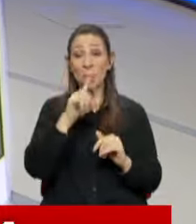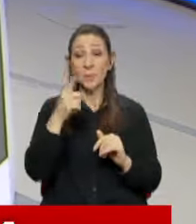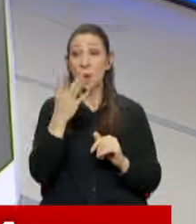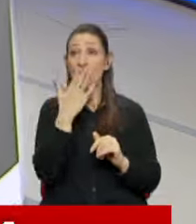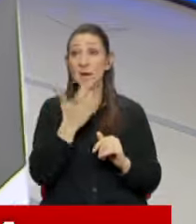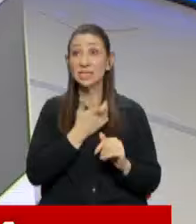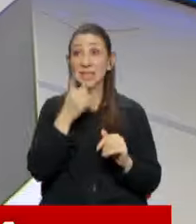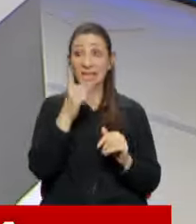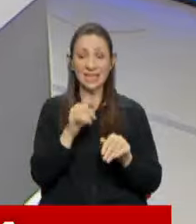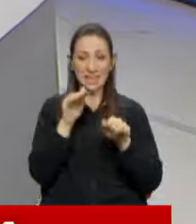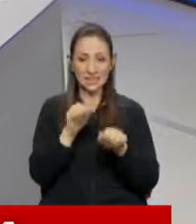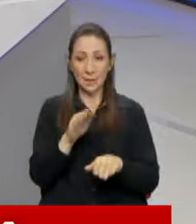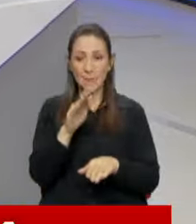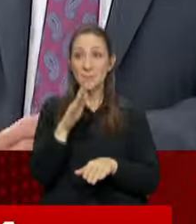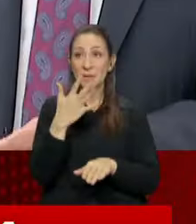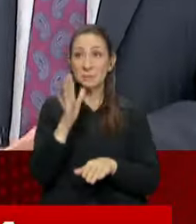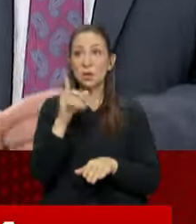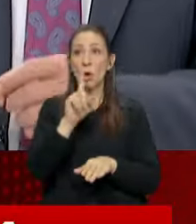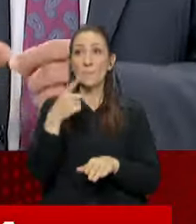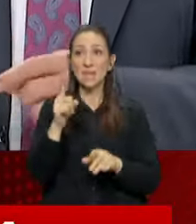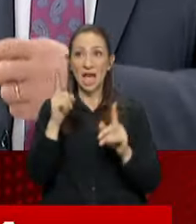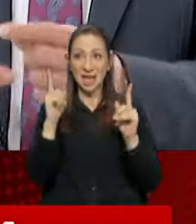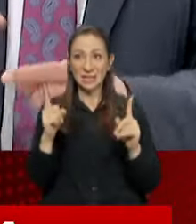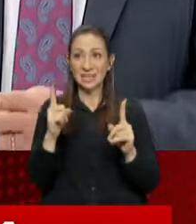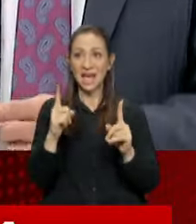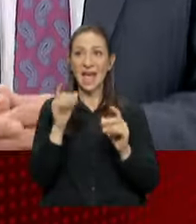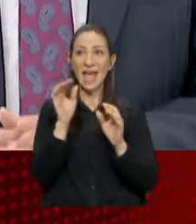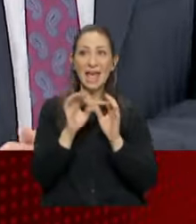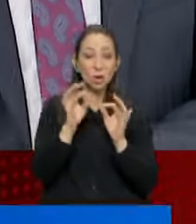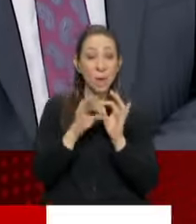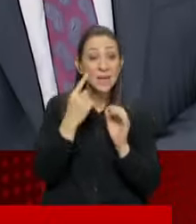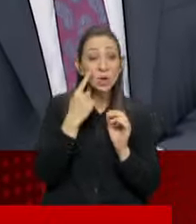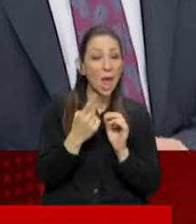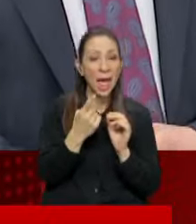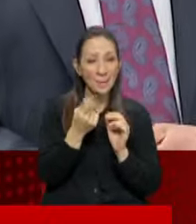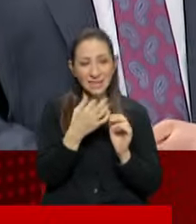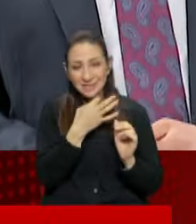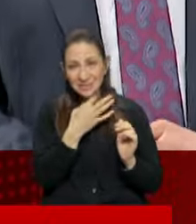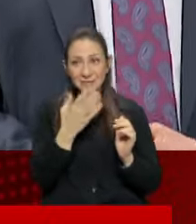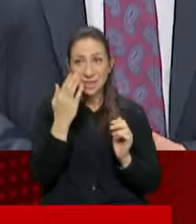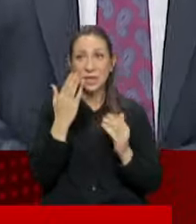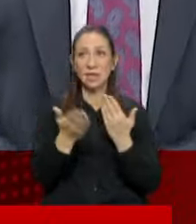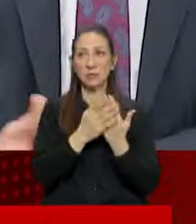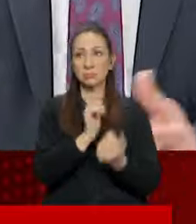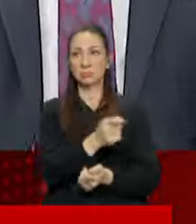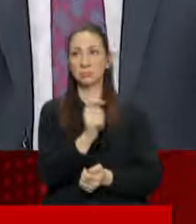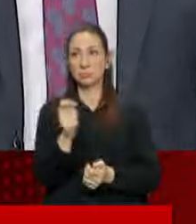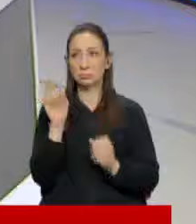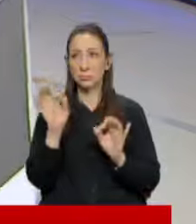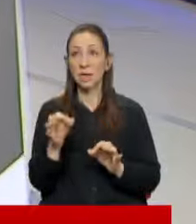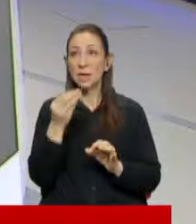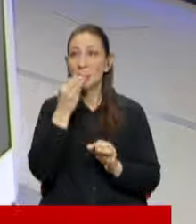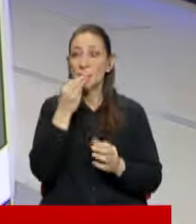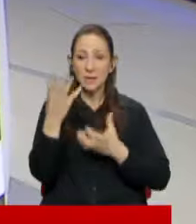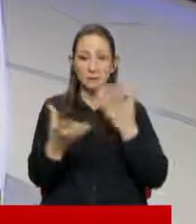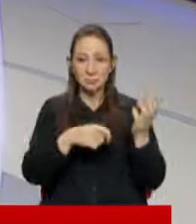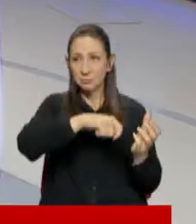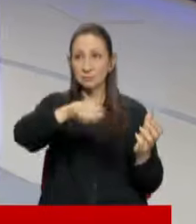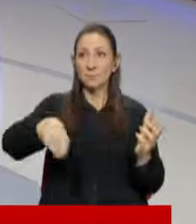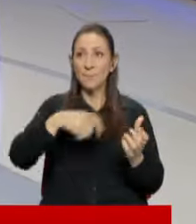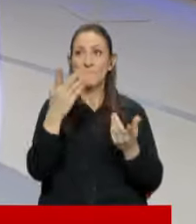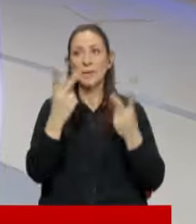ilk destek. 5000 lira ile 10.000 lira arasında ekonomik durumuna göre yardım yapacağız. İşte biliyorsunuz aşelerinden çıkarttığımızı